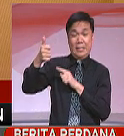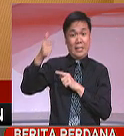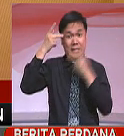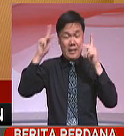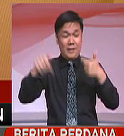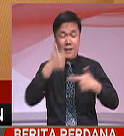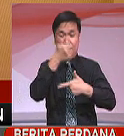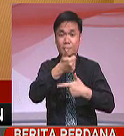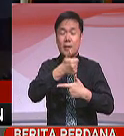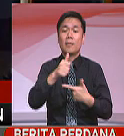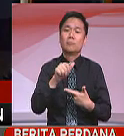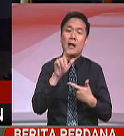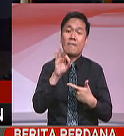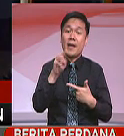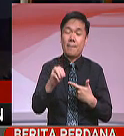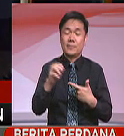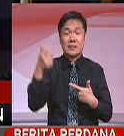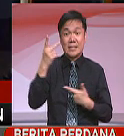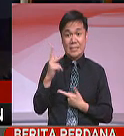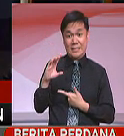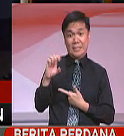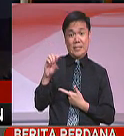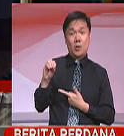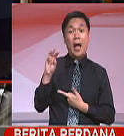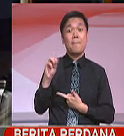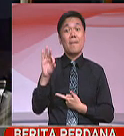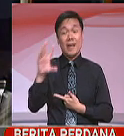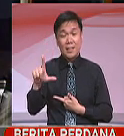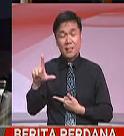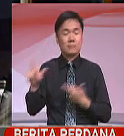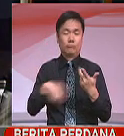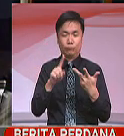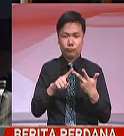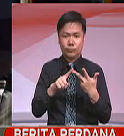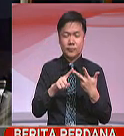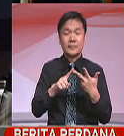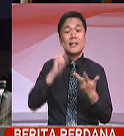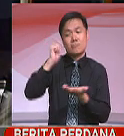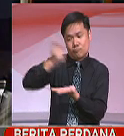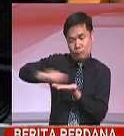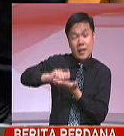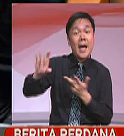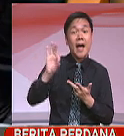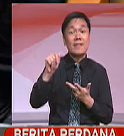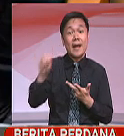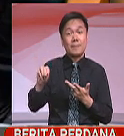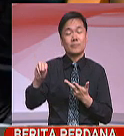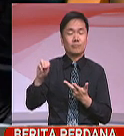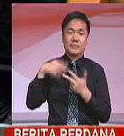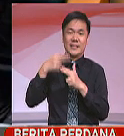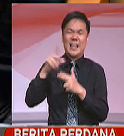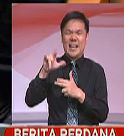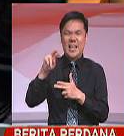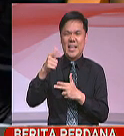neverside neve merangkap ketua pegawai eksekutif email.ru akhirnya sound Setyo Agung FM suara meninggal